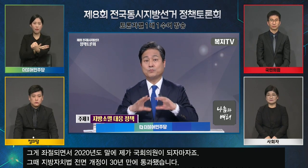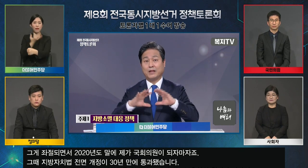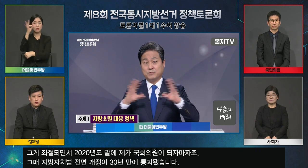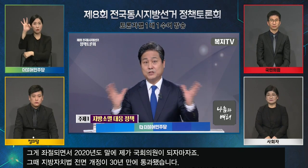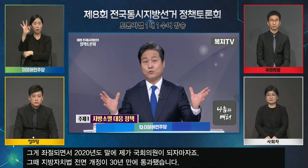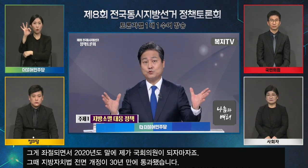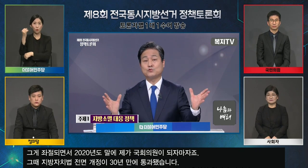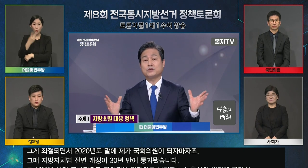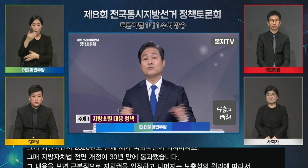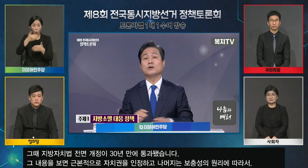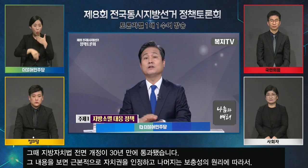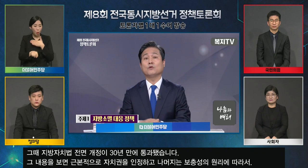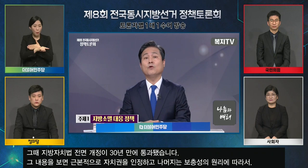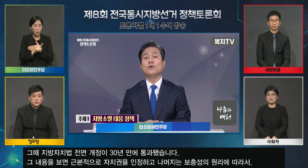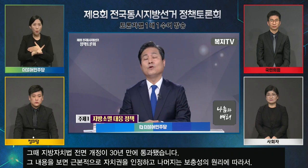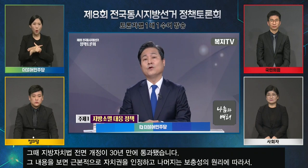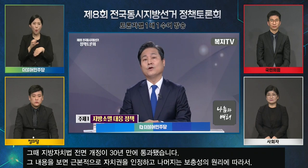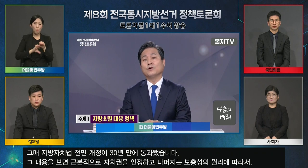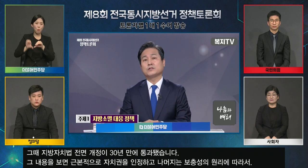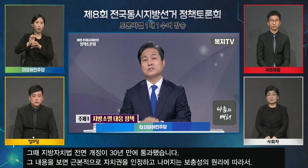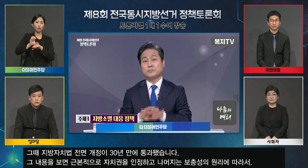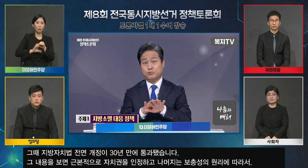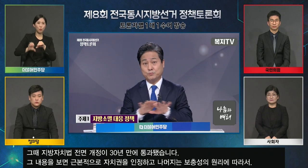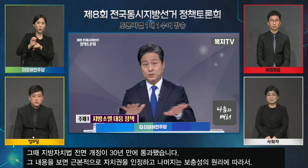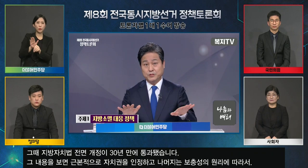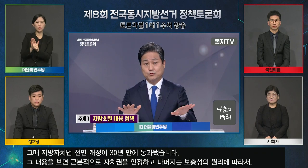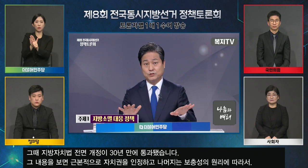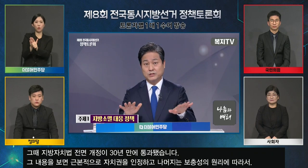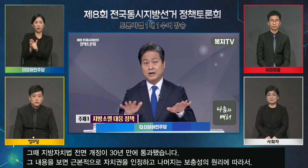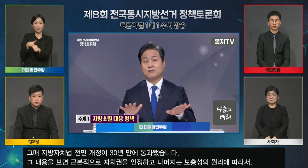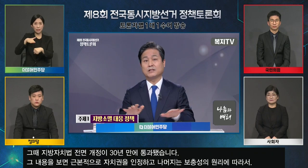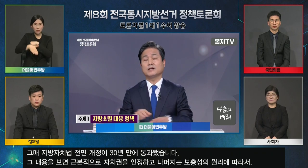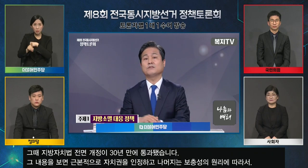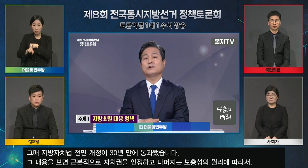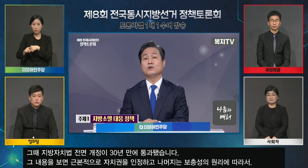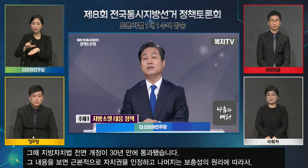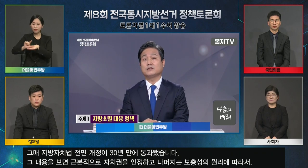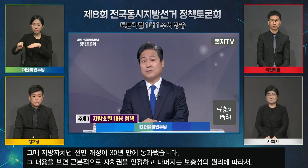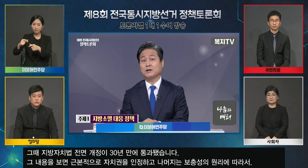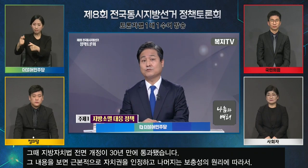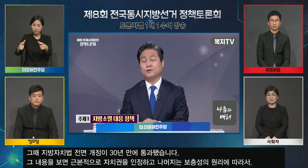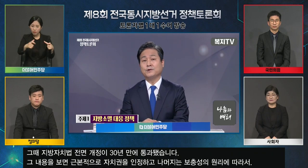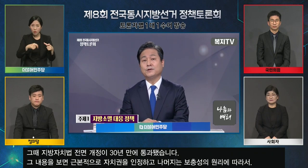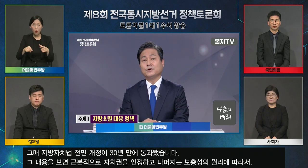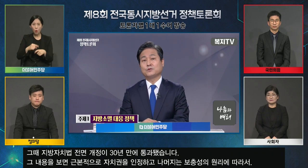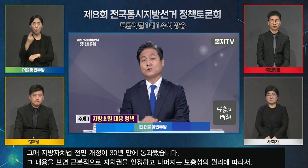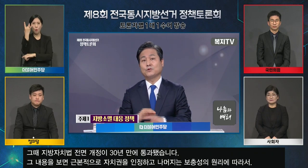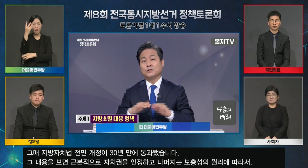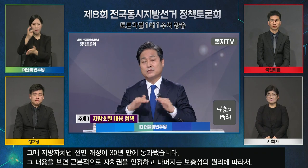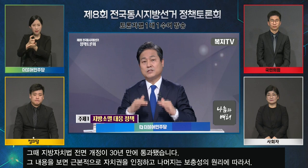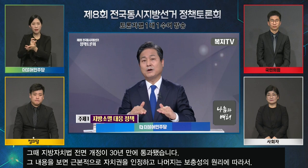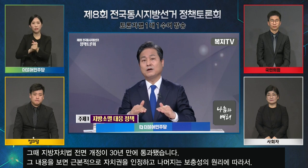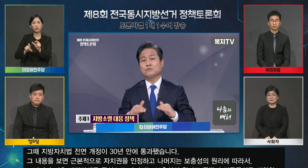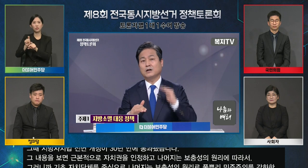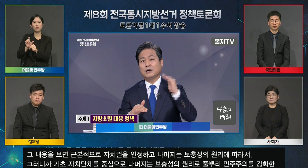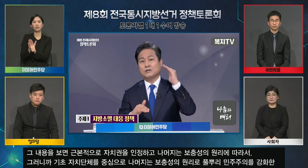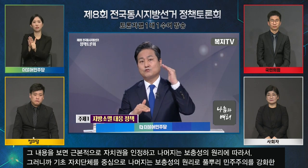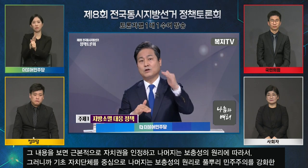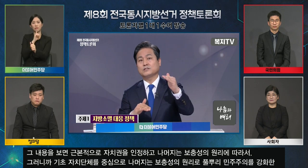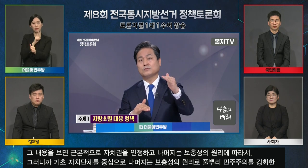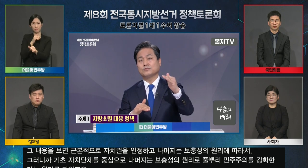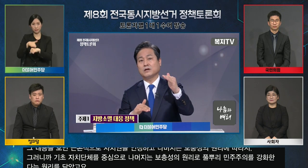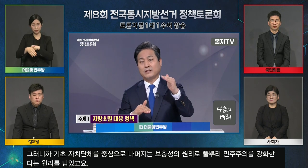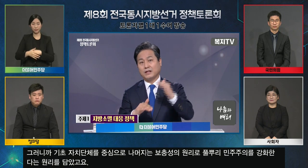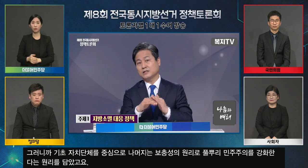중심으로 나머지는 보충성의 원리로 풀뿌리 민주주의를 강화한다라고 하는 원리를 담았고요. 또 지방과